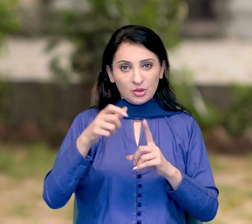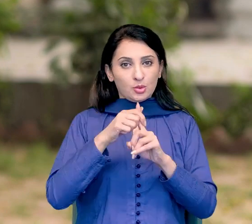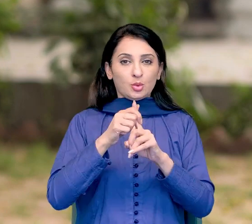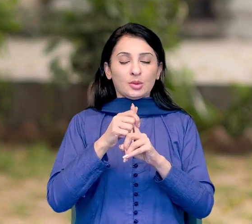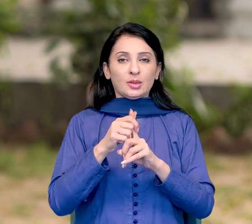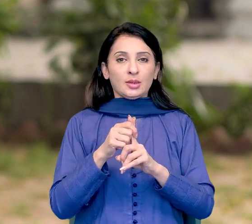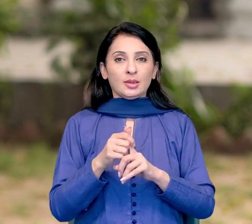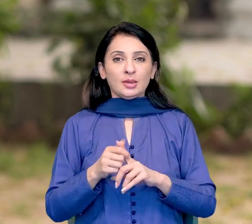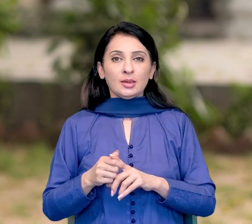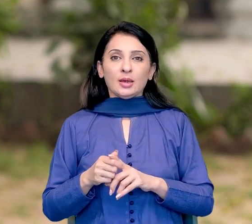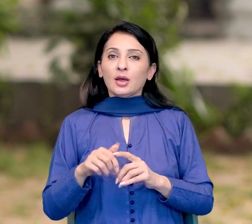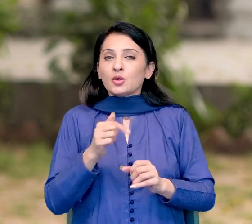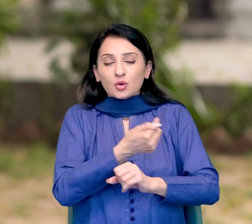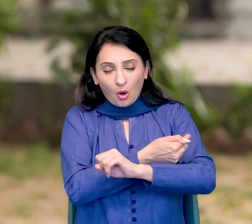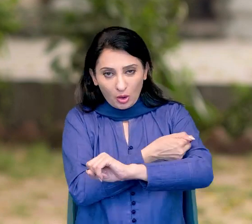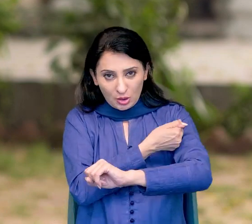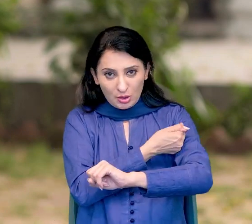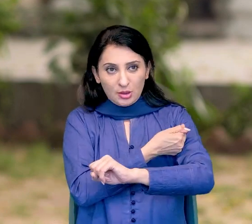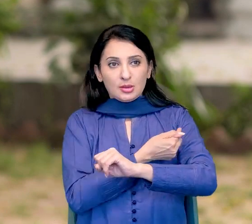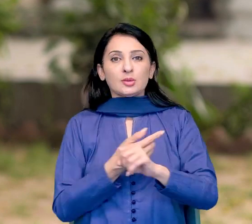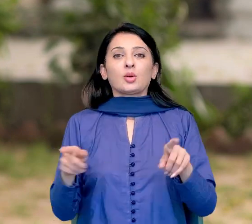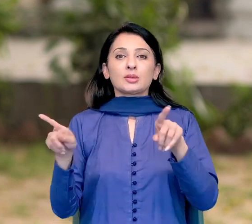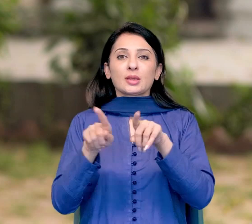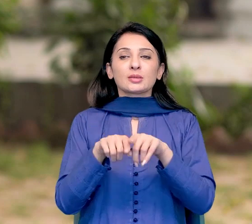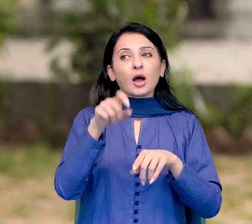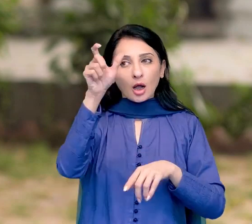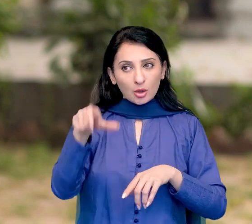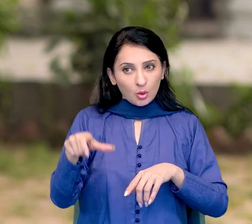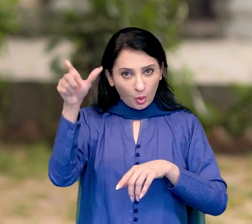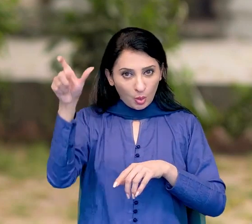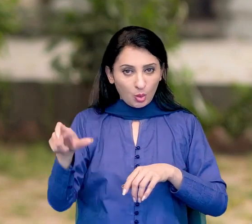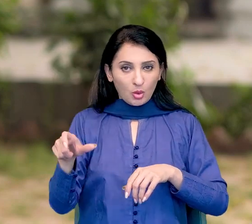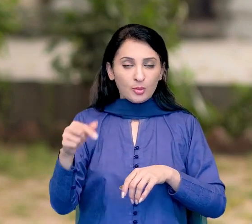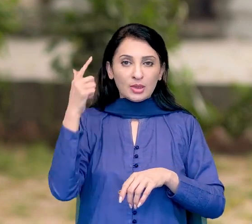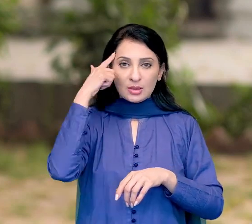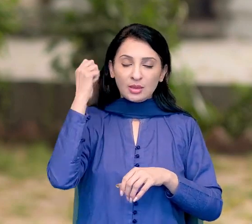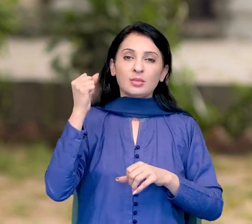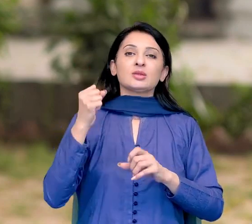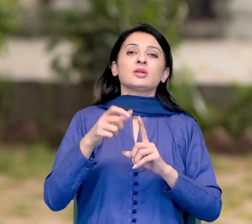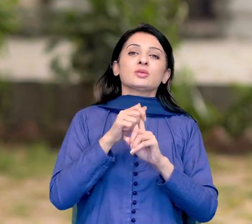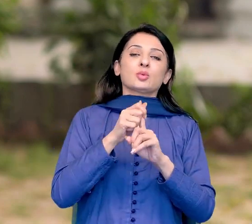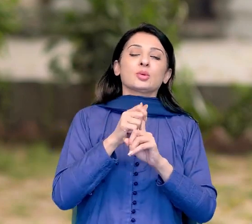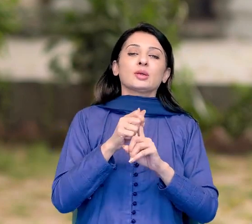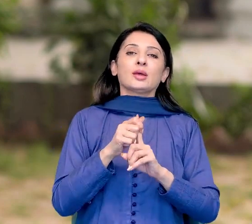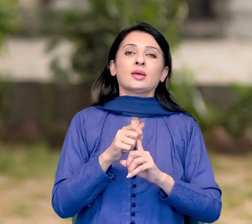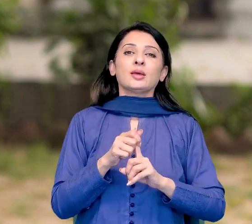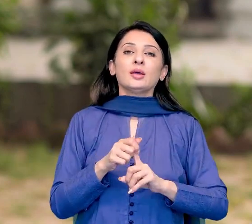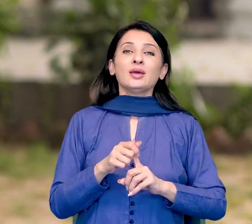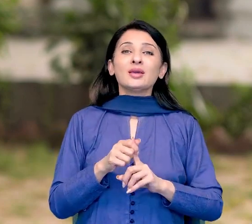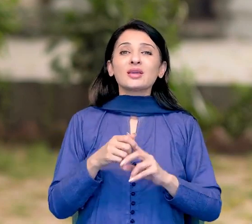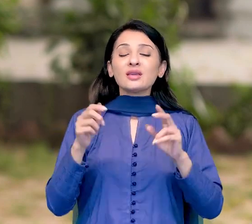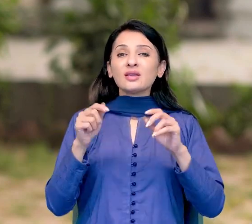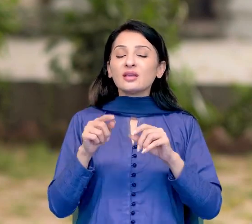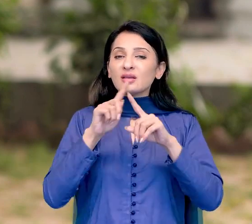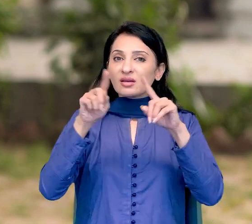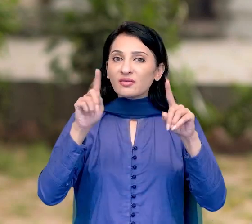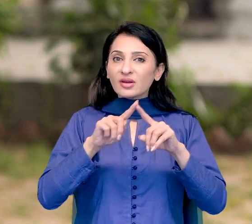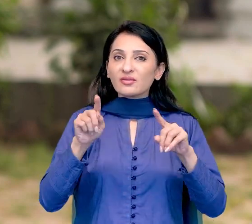اس چیز کو ریکگنائز کرنا بڑا ضروری ہے, both for people, for their doctors, for their physicians. Their